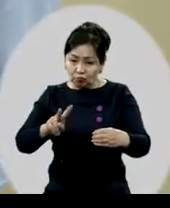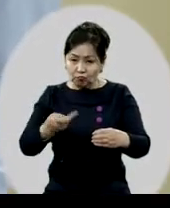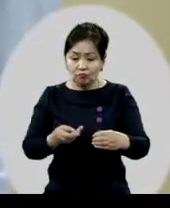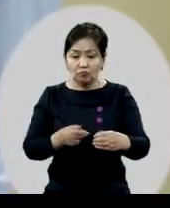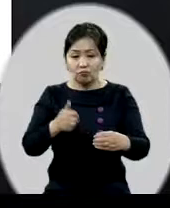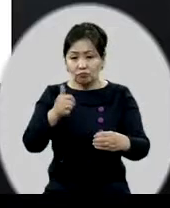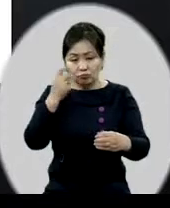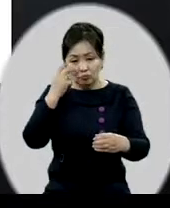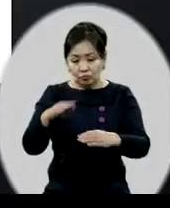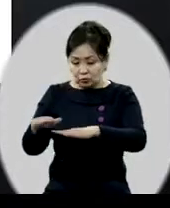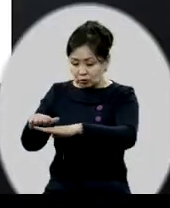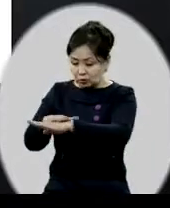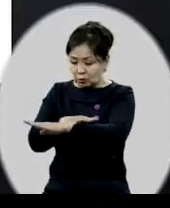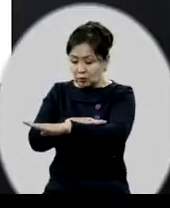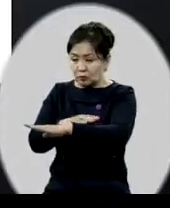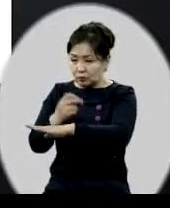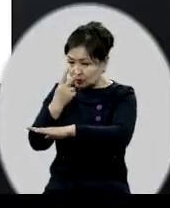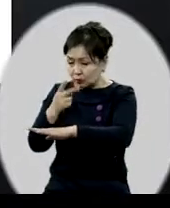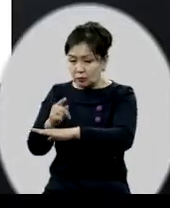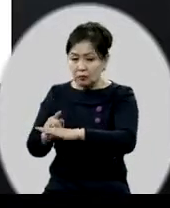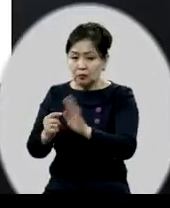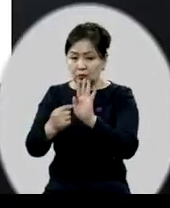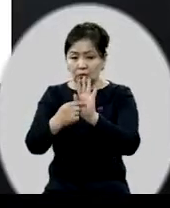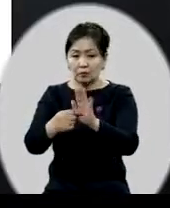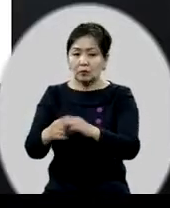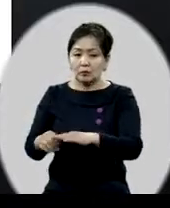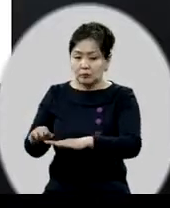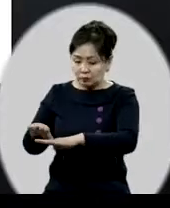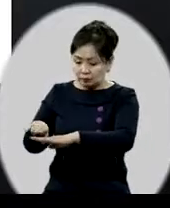үзье. 2 дахь савнд ямар хэмжээтэй ус байлаа?